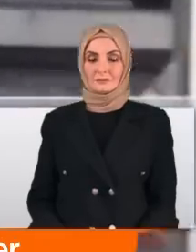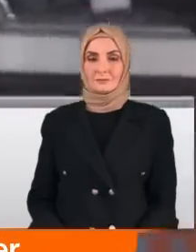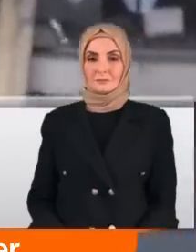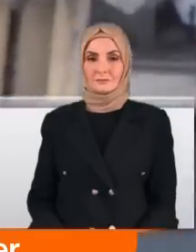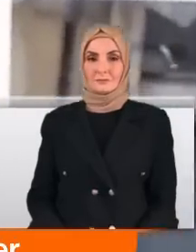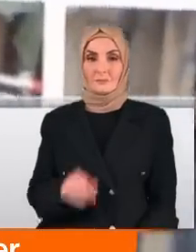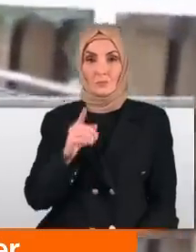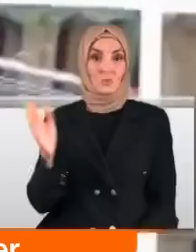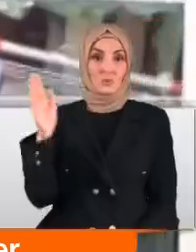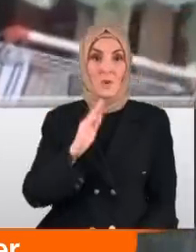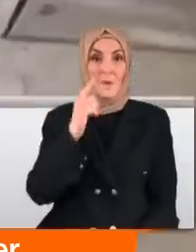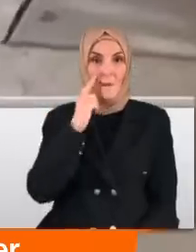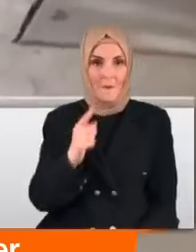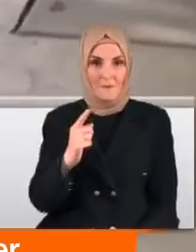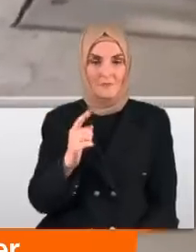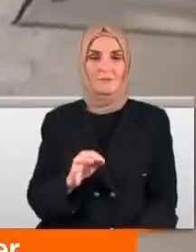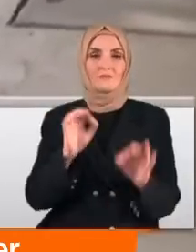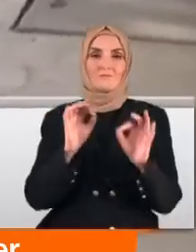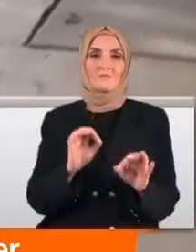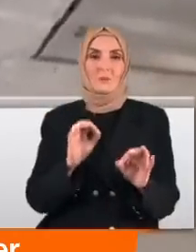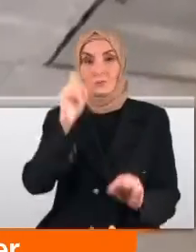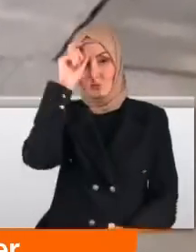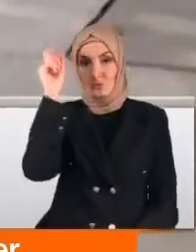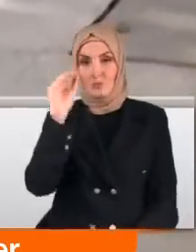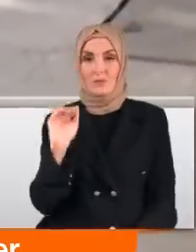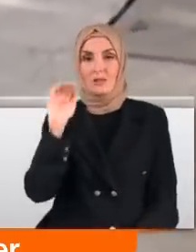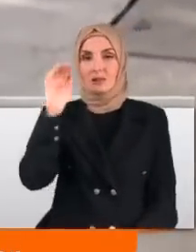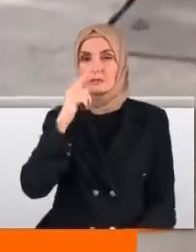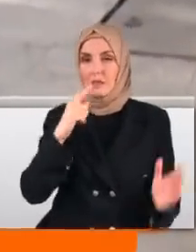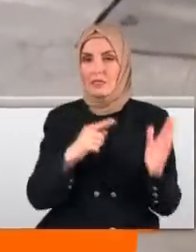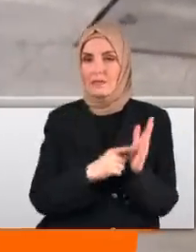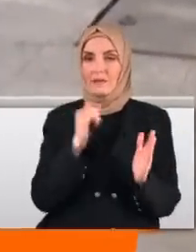İşte bu çağrıyla başladı Türkiye'nin geleceğini hedef alan kirli oyun.